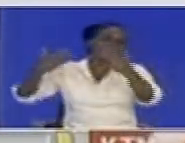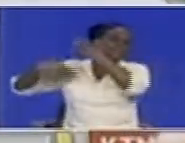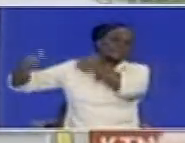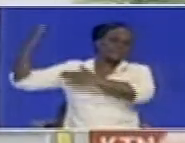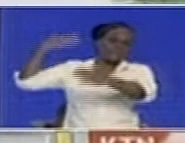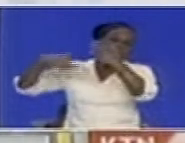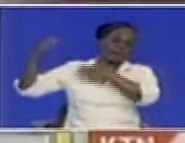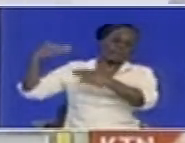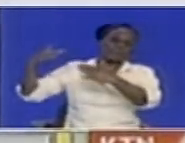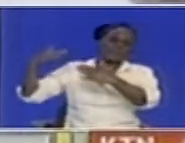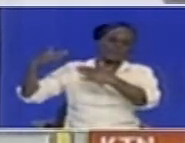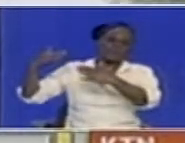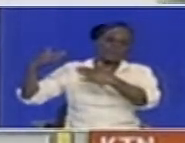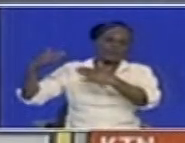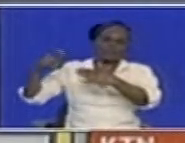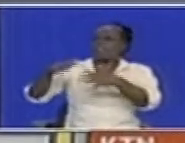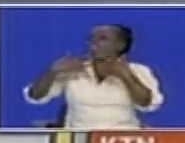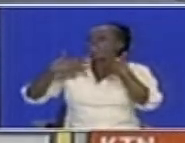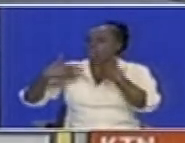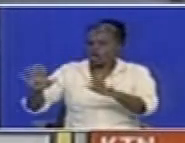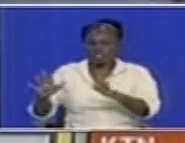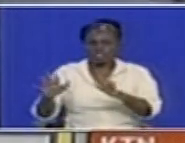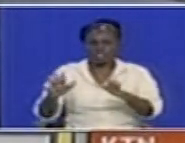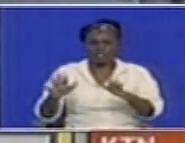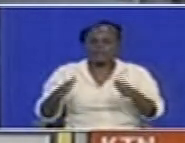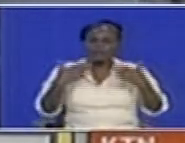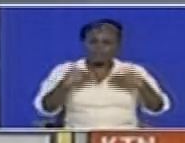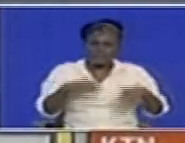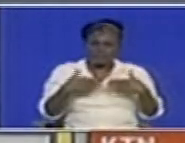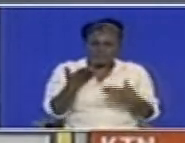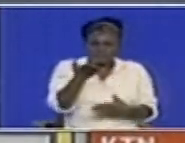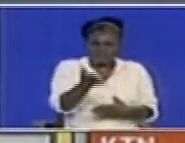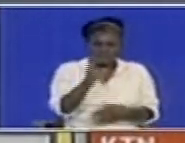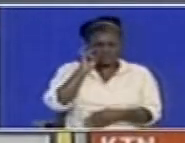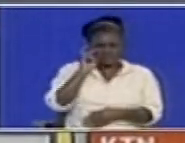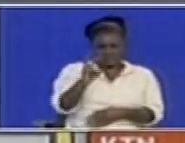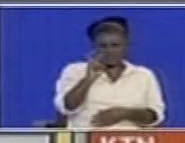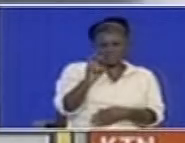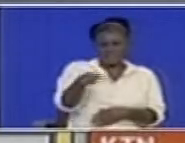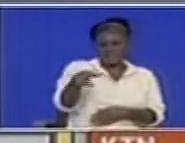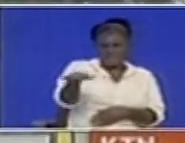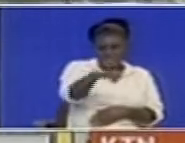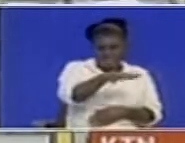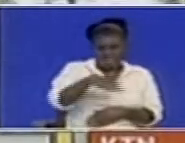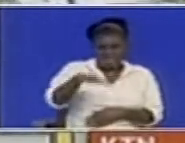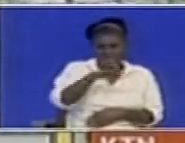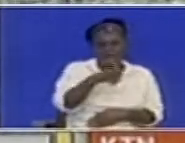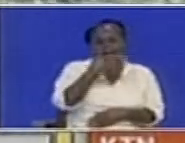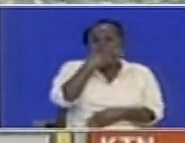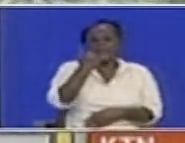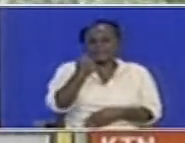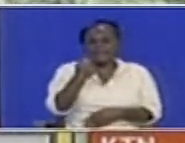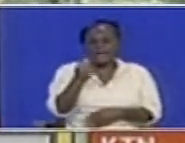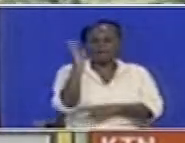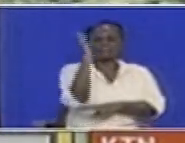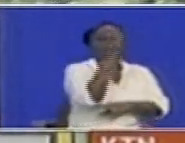wimbi. Ikaenda kabisa. Mpaka watu wa geologist walikuwa hapa wakaangalia, hii ni area ambapo inaistahili kupandwa